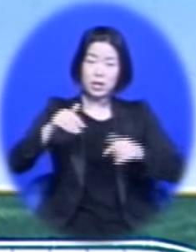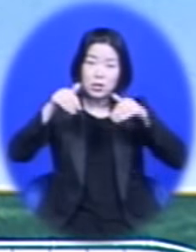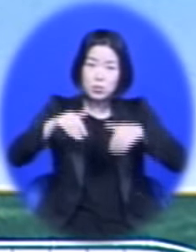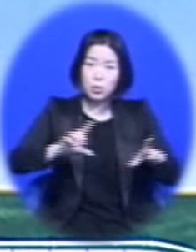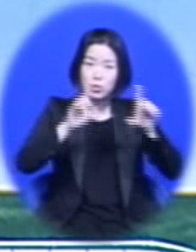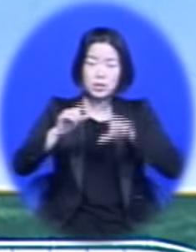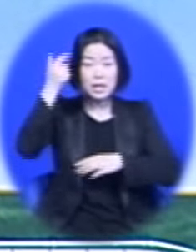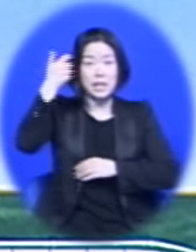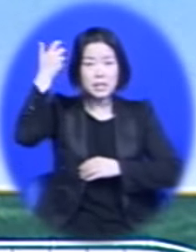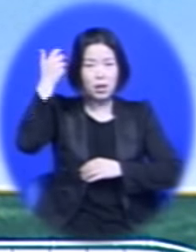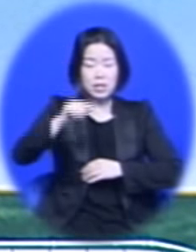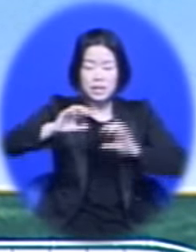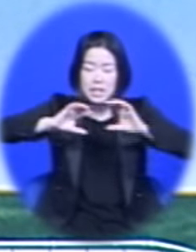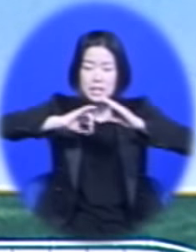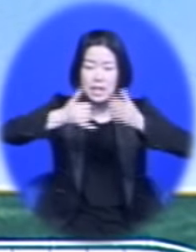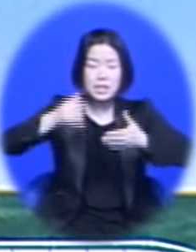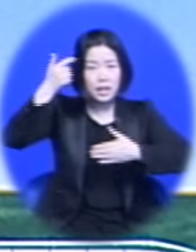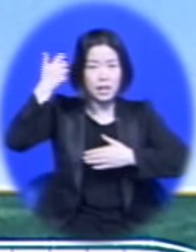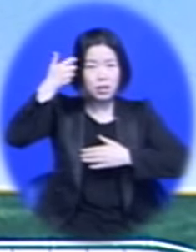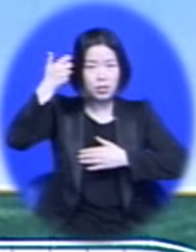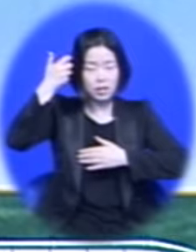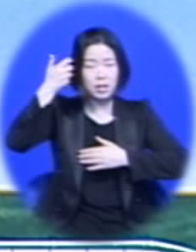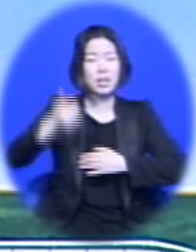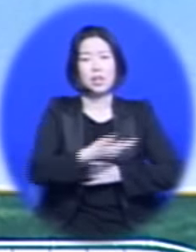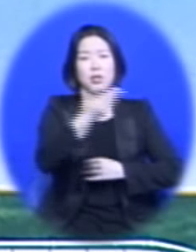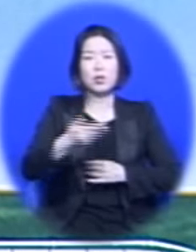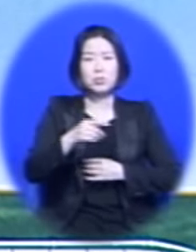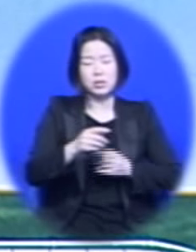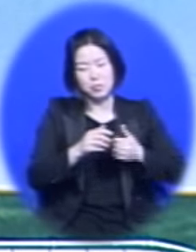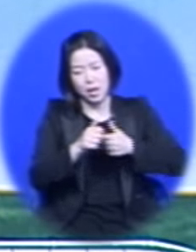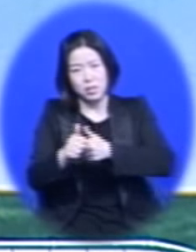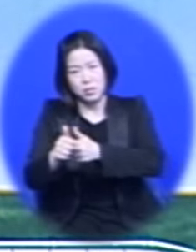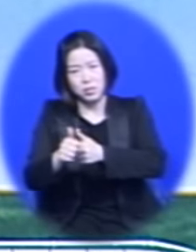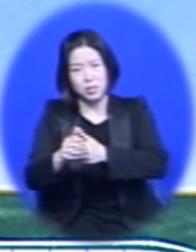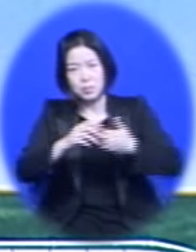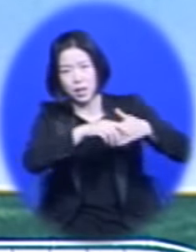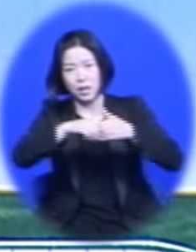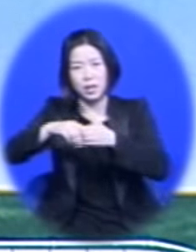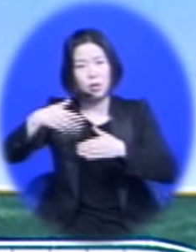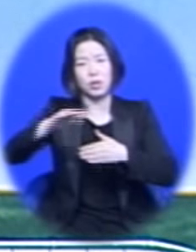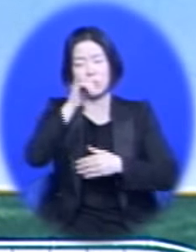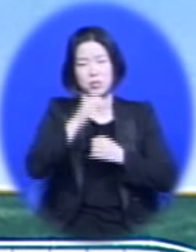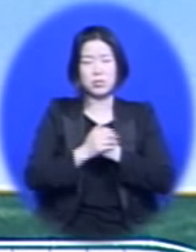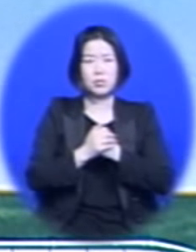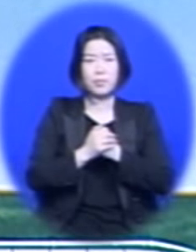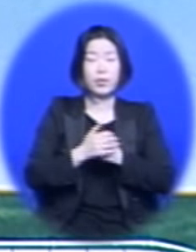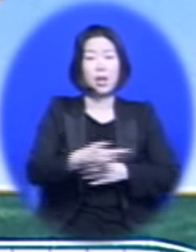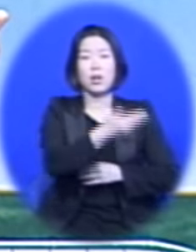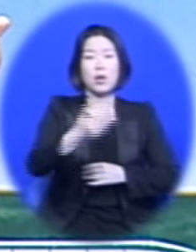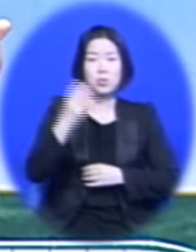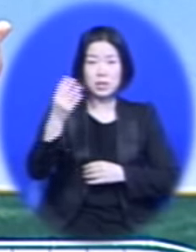이 세상의 영이 여러분을 실제로 이렇게 끌고 가고 있는 겁니다. 여러분이